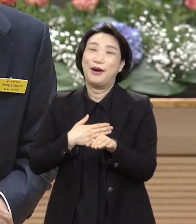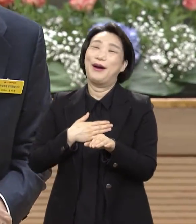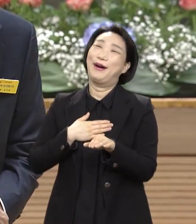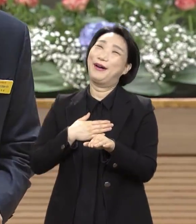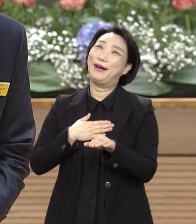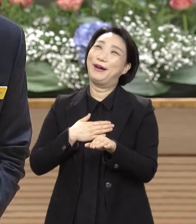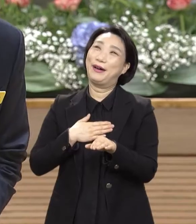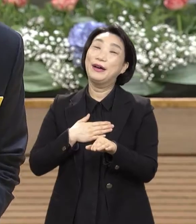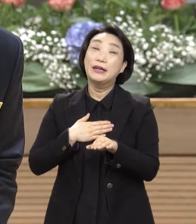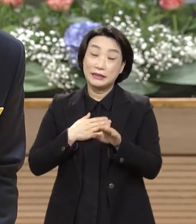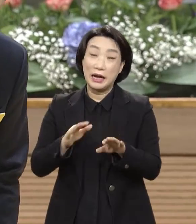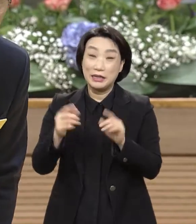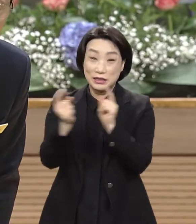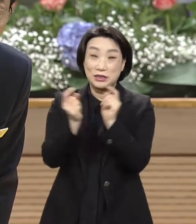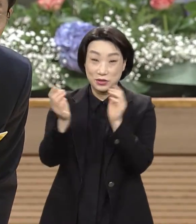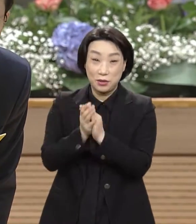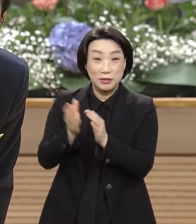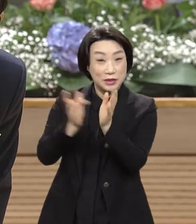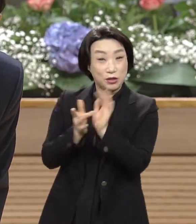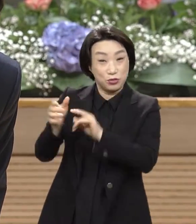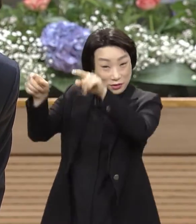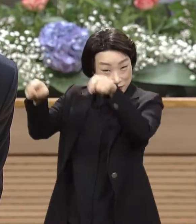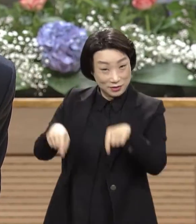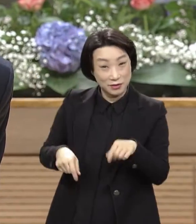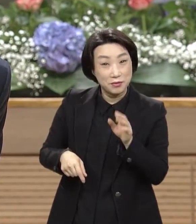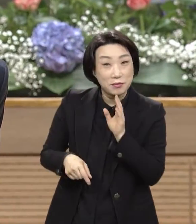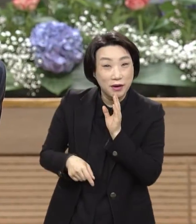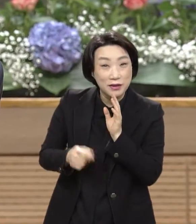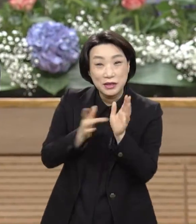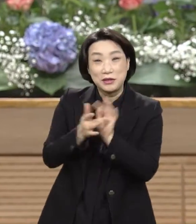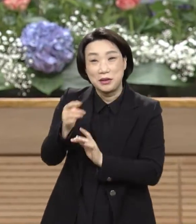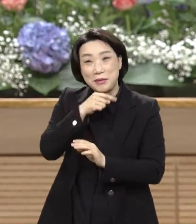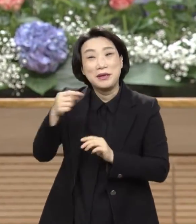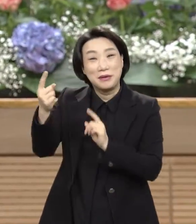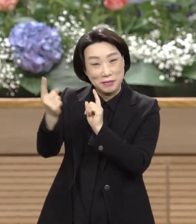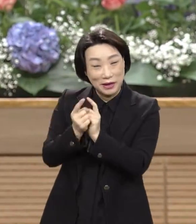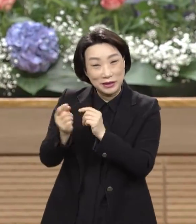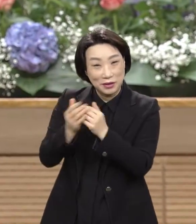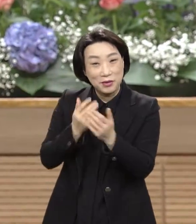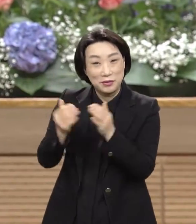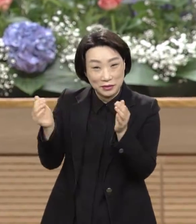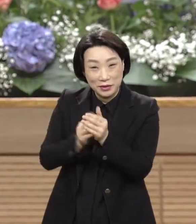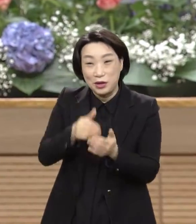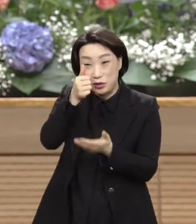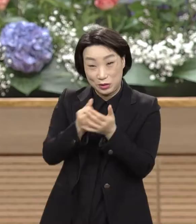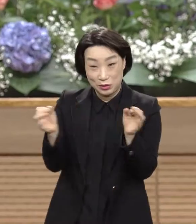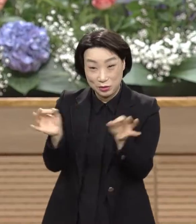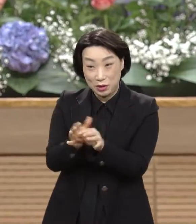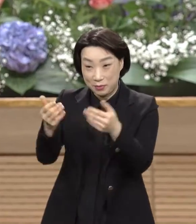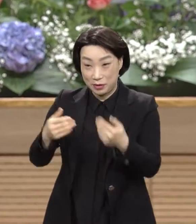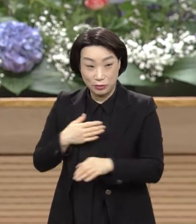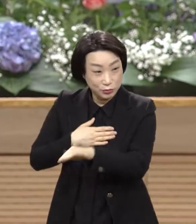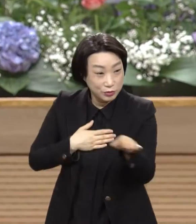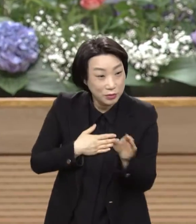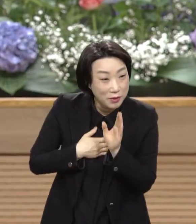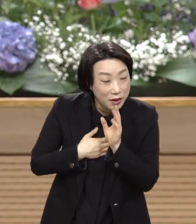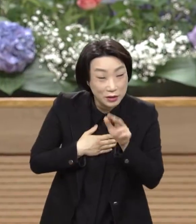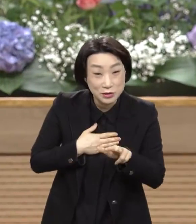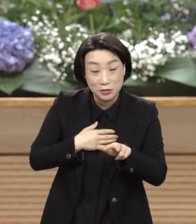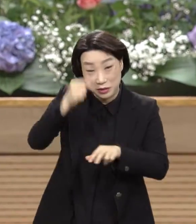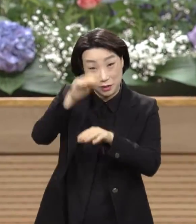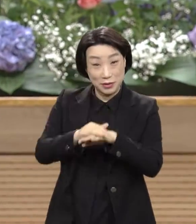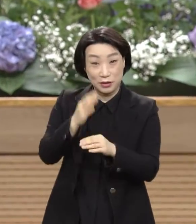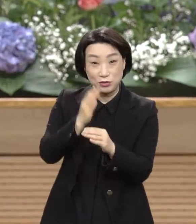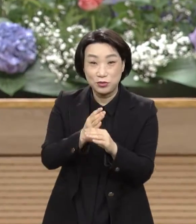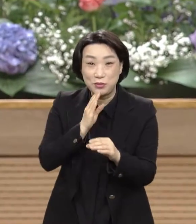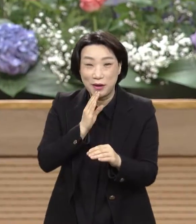얼마나 직접적으로 예수 피 만나서 속죄 안 받고 여기 예배 드리고 있으니